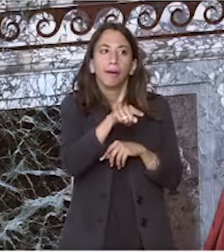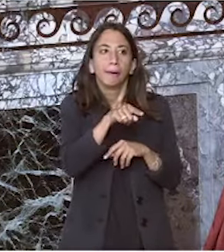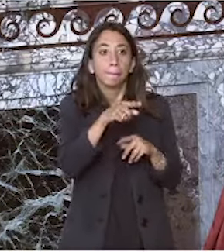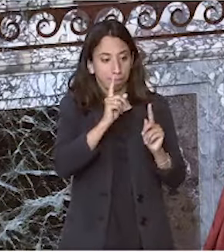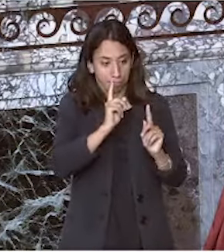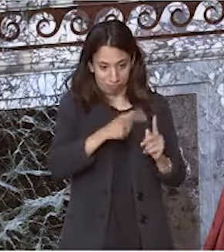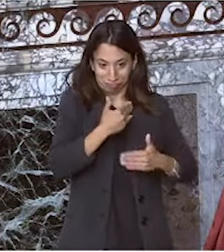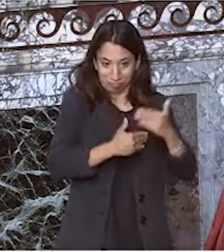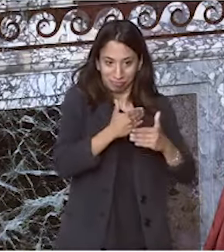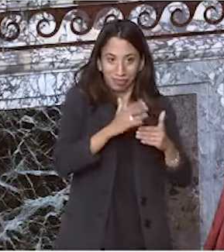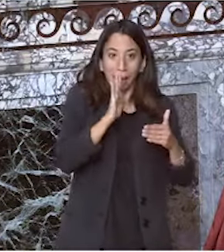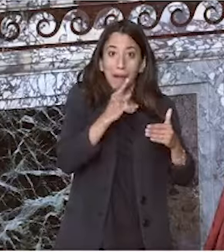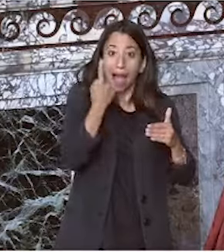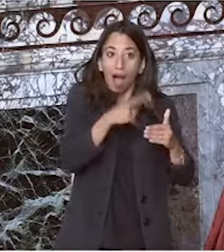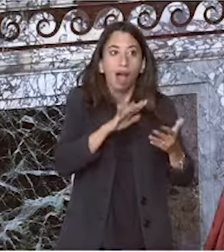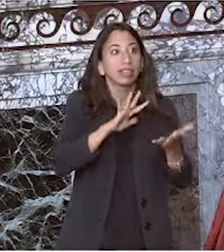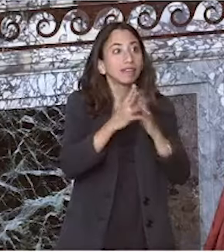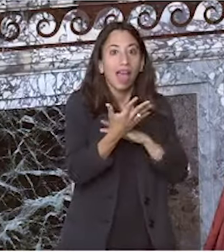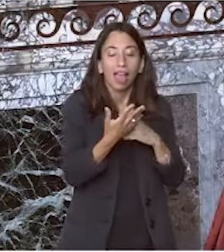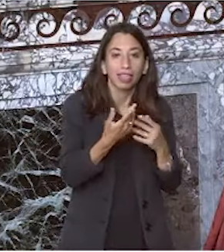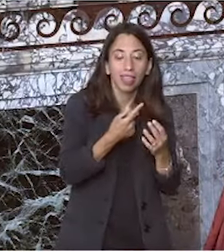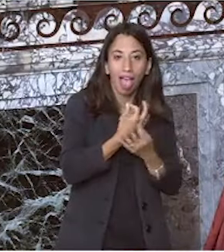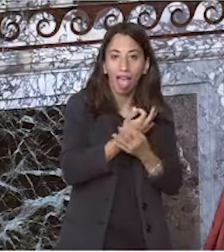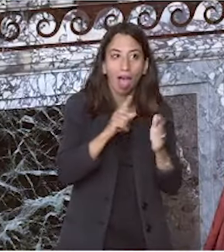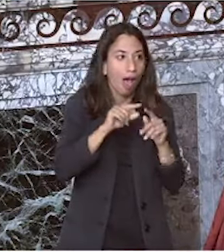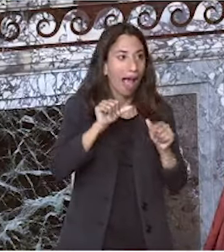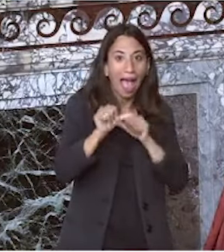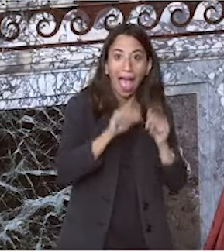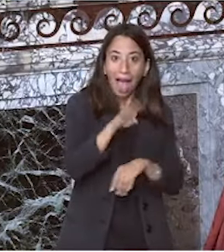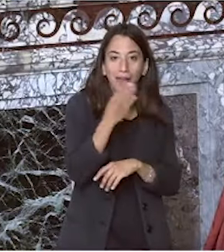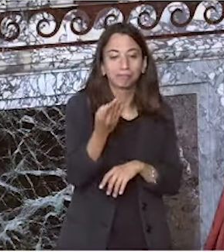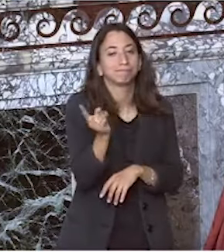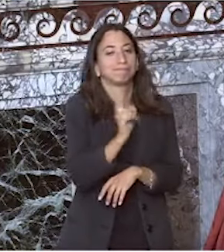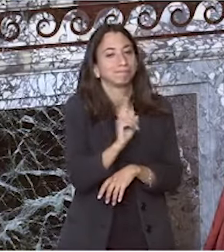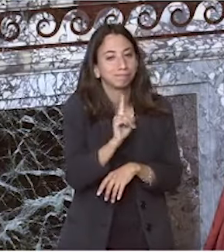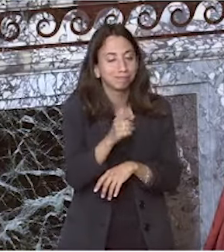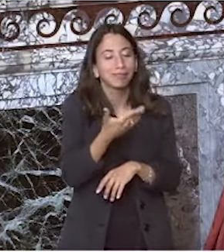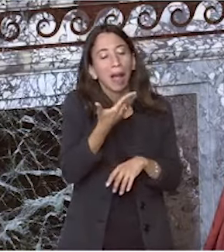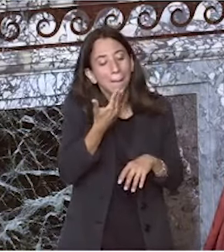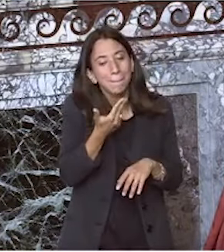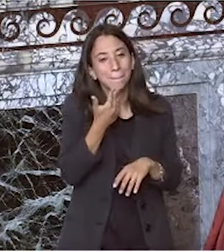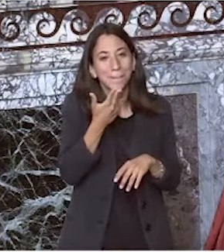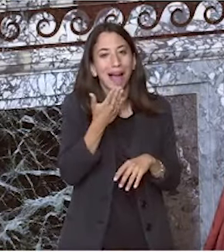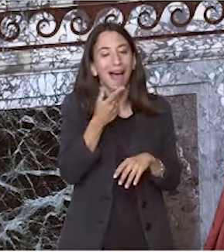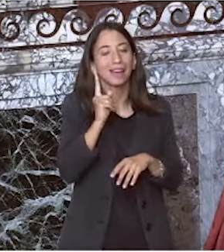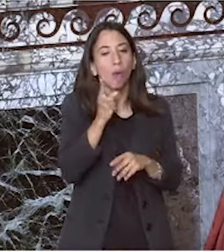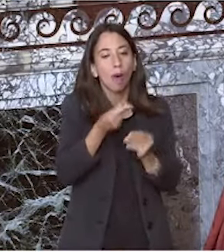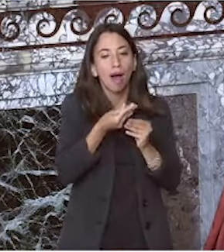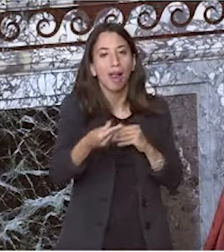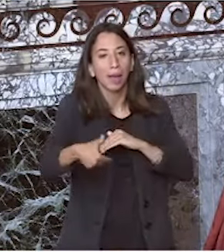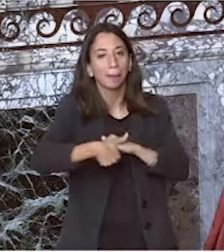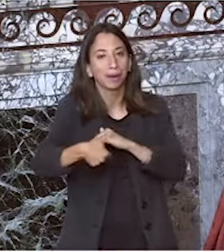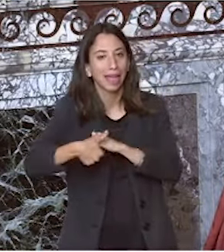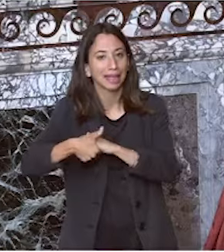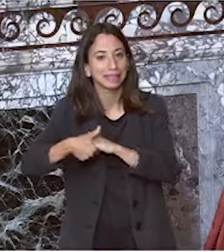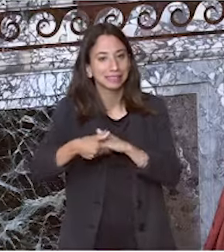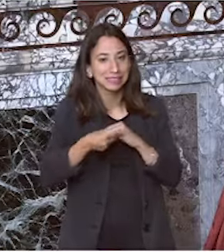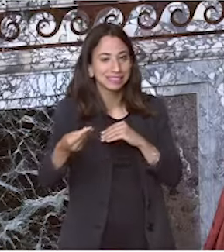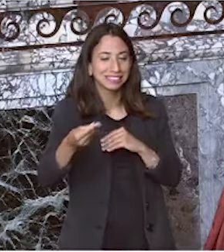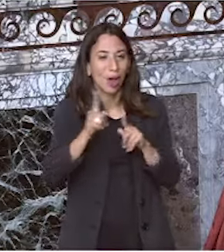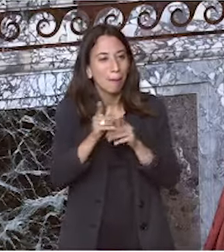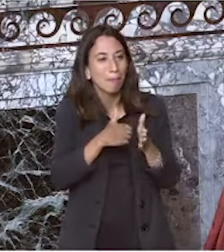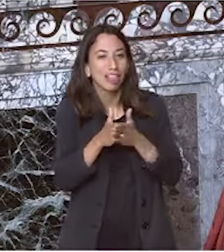non rappresentano un punto di svolta. La scarsa liquidità disincentiva l'inclusione dei prestiti negli indici di riferimento